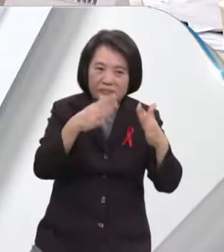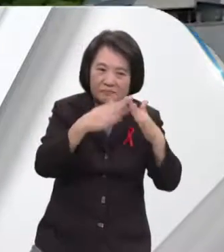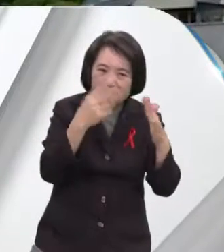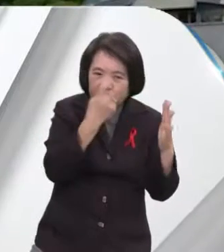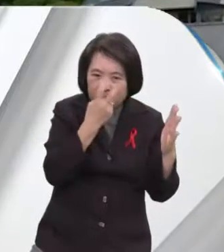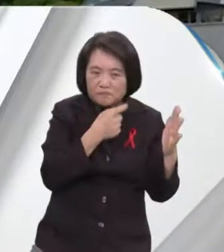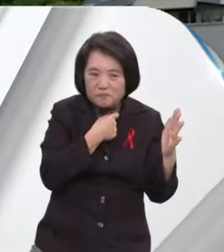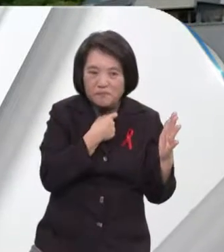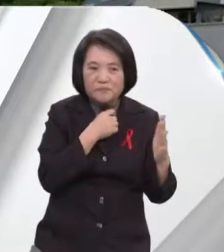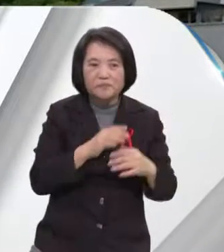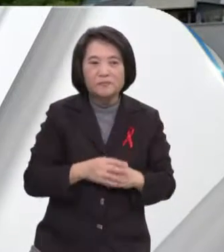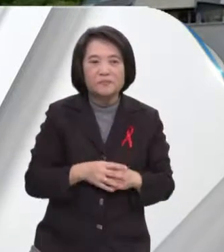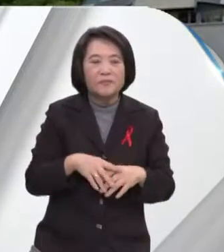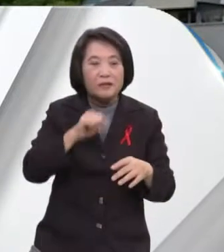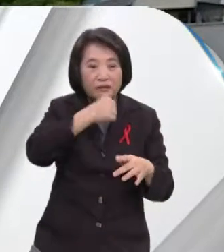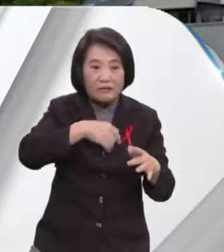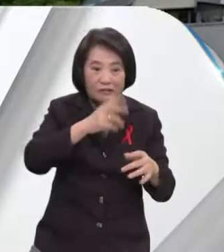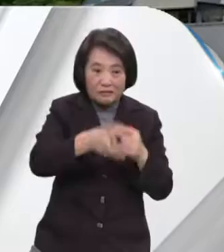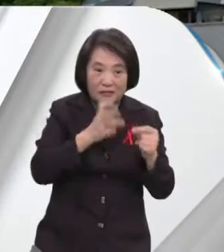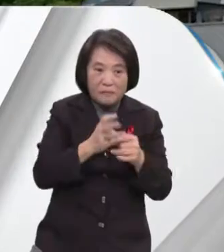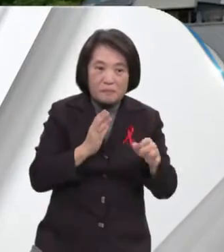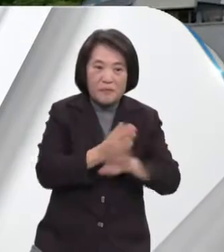去让人民知道说您自己住的地方如果不安全，您可能对你未来的生命财产的影响。 劳务建检，应该是以该讲，屋龄比较大的、规模比较大的、目前没有管理及维护机制的、使用强度比较强的，这些应该是最为优先。